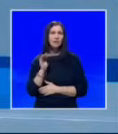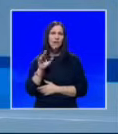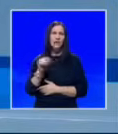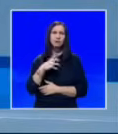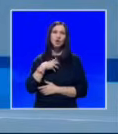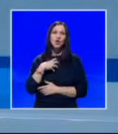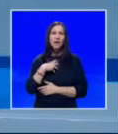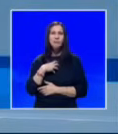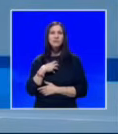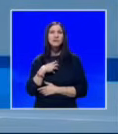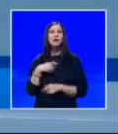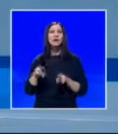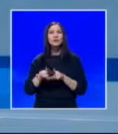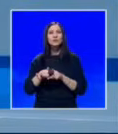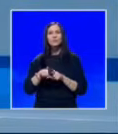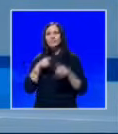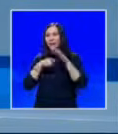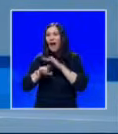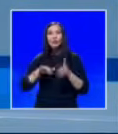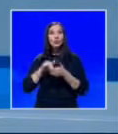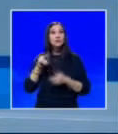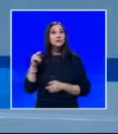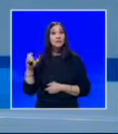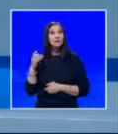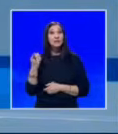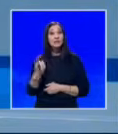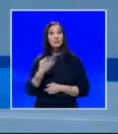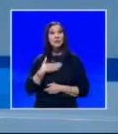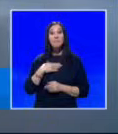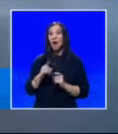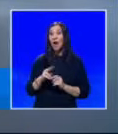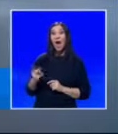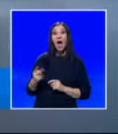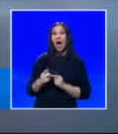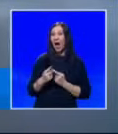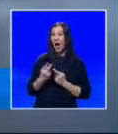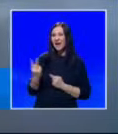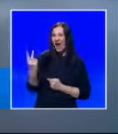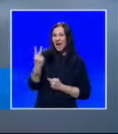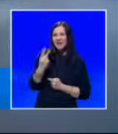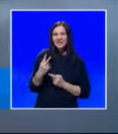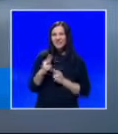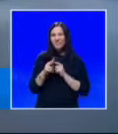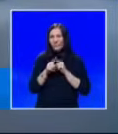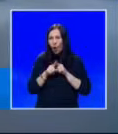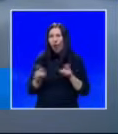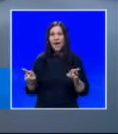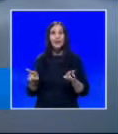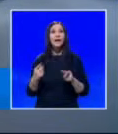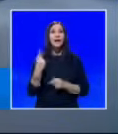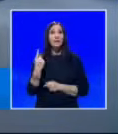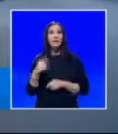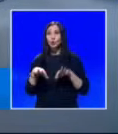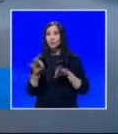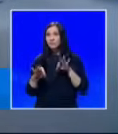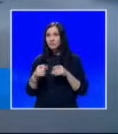казал, че ГЕРБ са във вид тайна коалиция с ДПС. Там има раздвоение. ГЕРБ са готови за избори и ДПС не са готови за избори. Бих казала, че същото положение